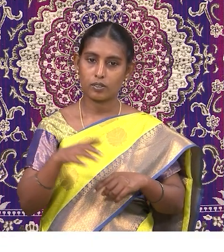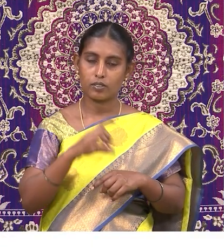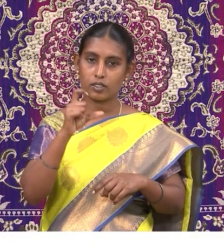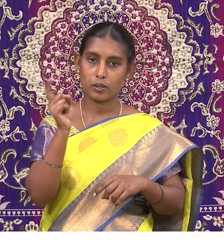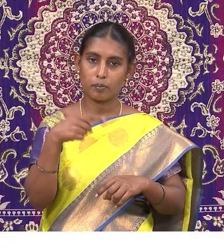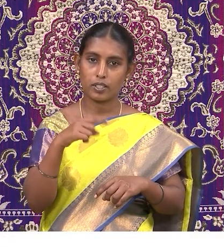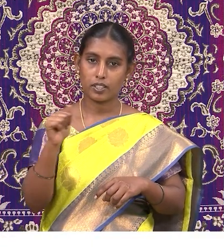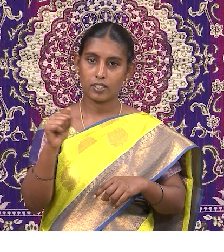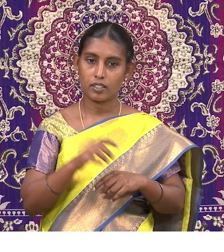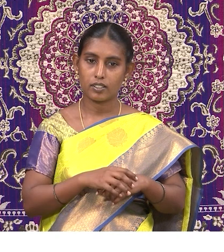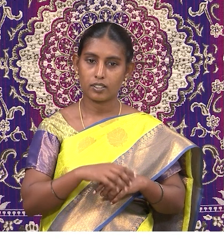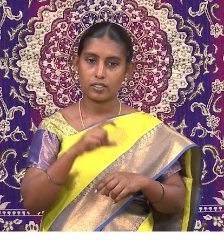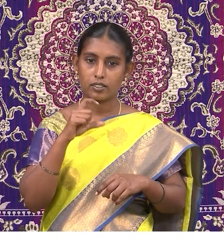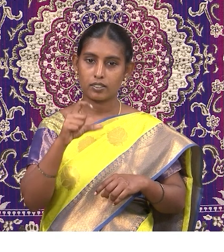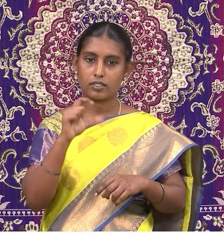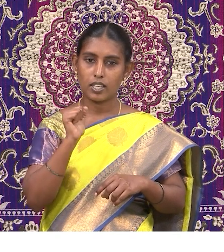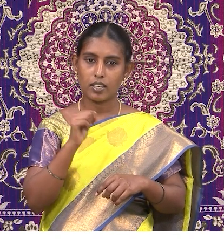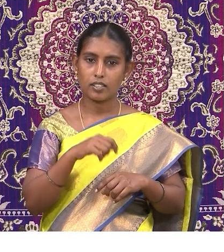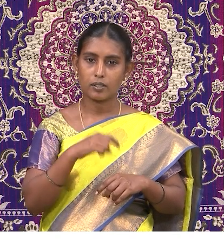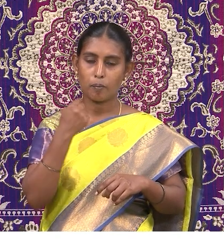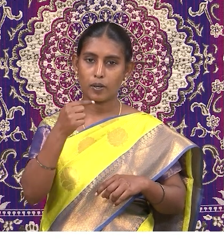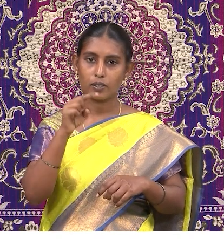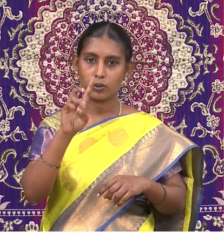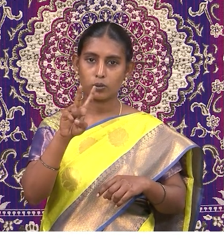நமக்கு? மைனஸ் டூ கே க்யூப்.